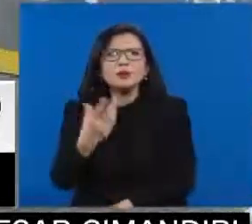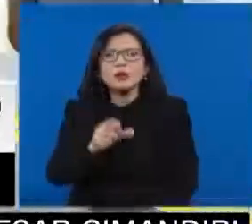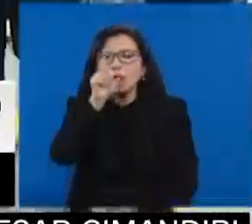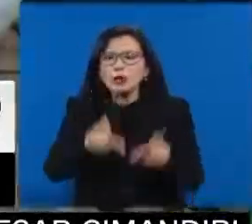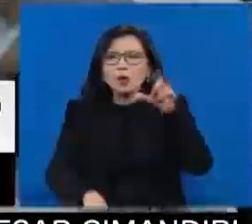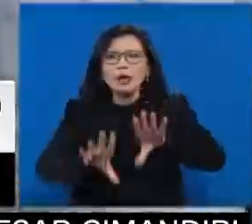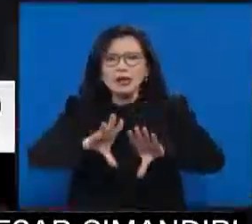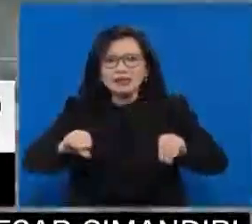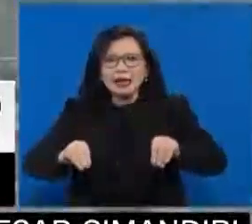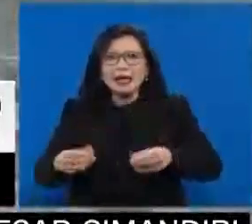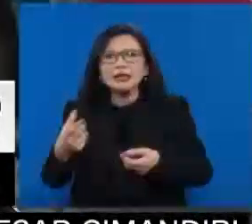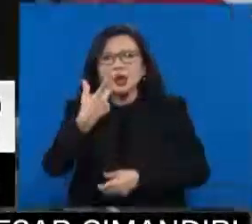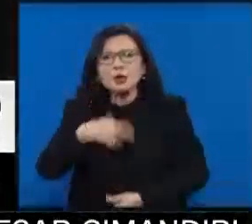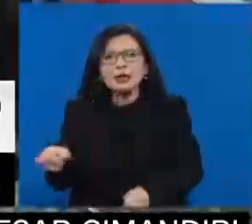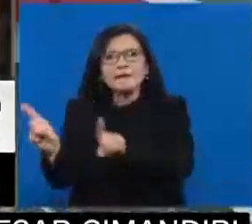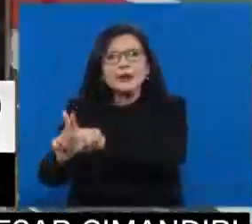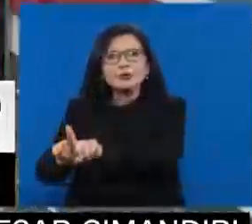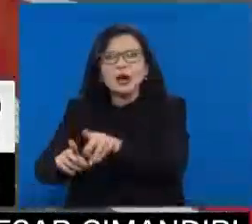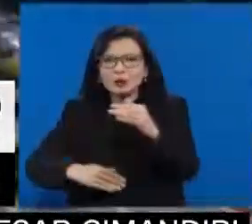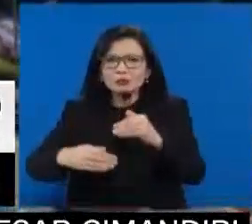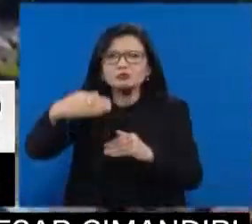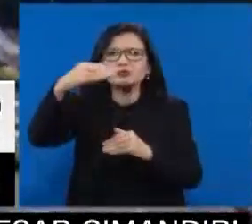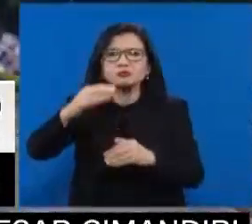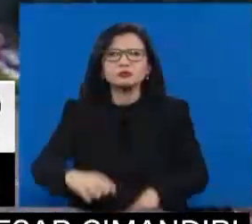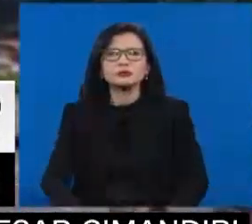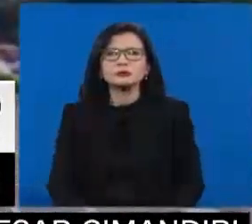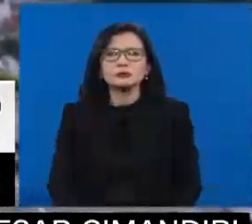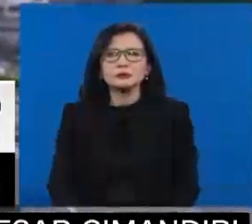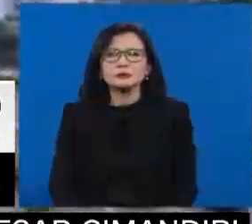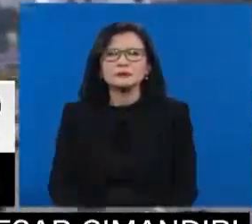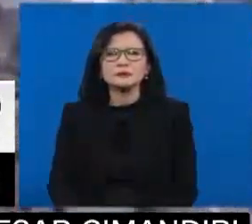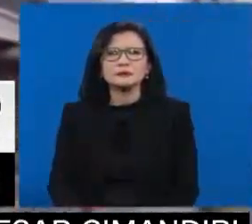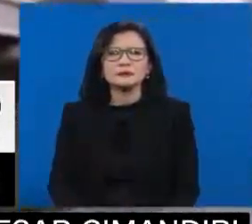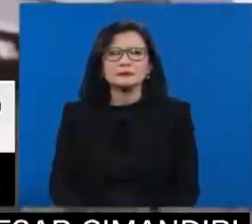dan rumah tangga baru yang juga terus bertambah. Tim Liputan CNN Indonesia.